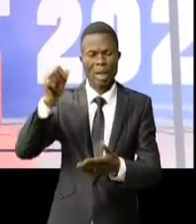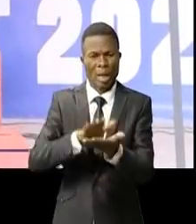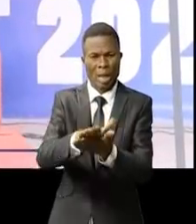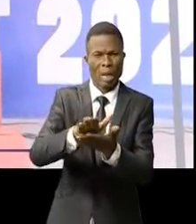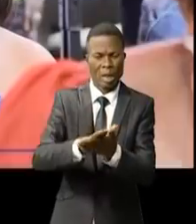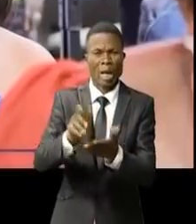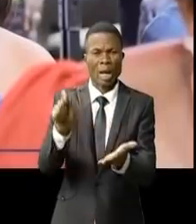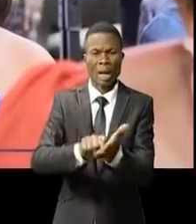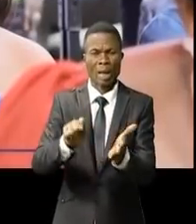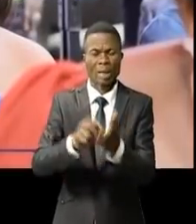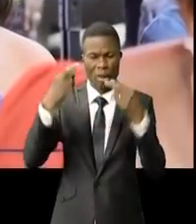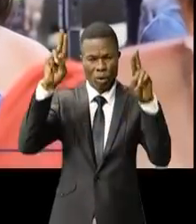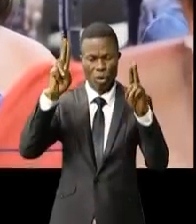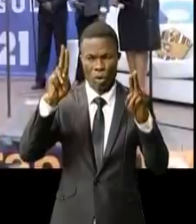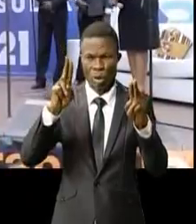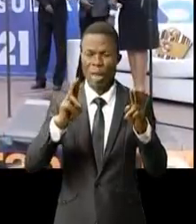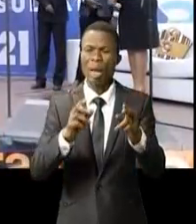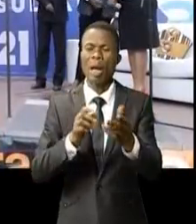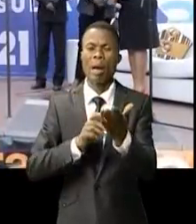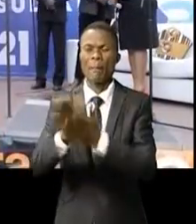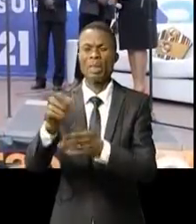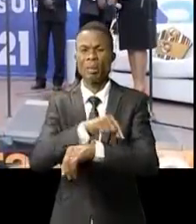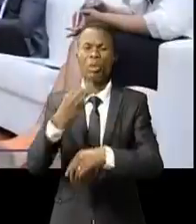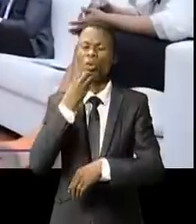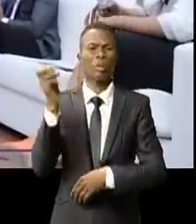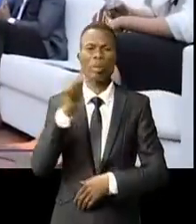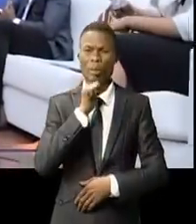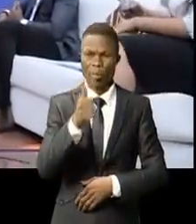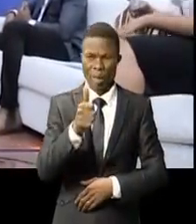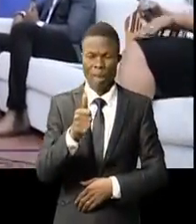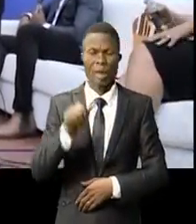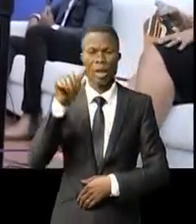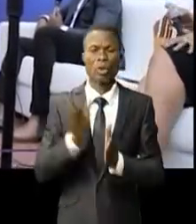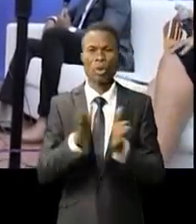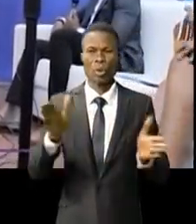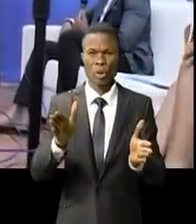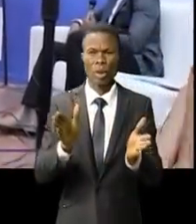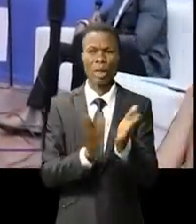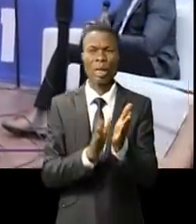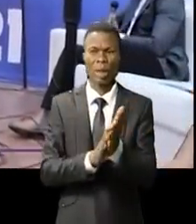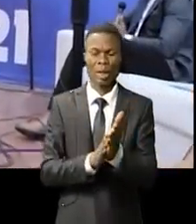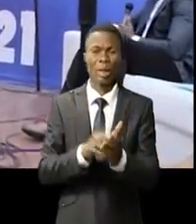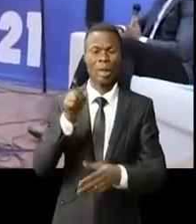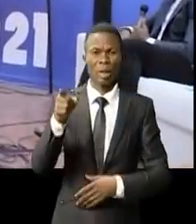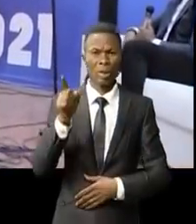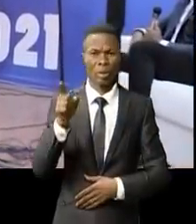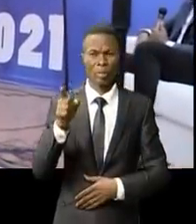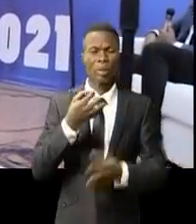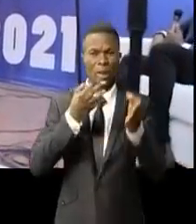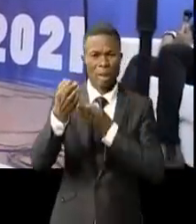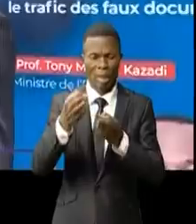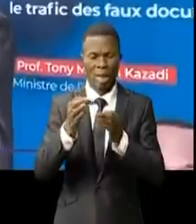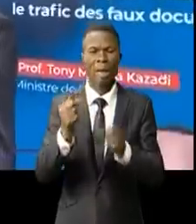leur attestation de réussite sans passer par l'inspection générale. Le directeur général de Schoolab, Pascal Kaniki, explique